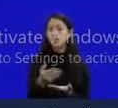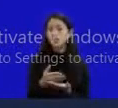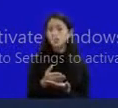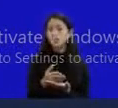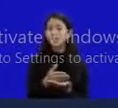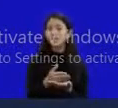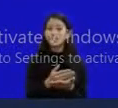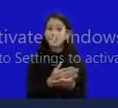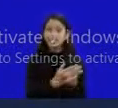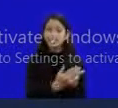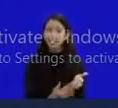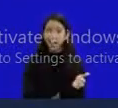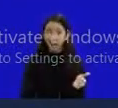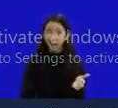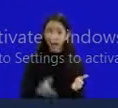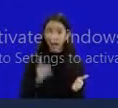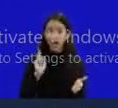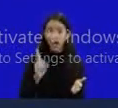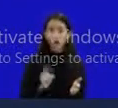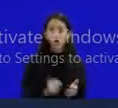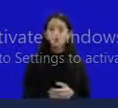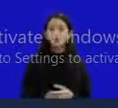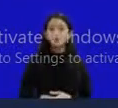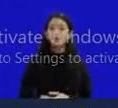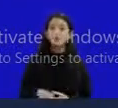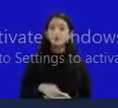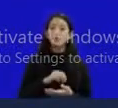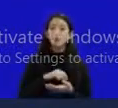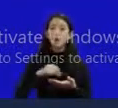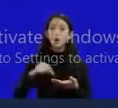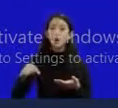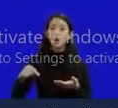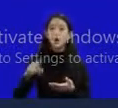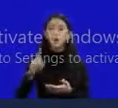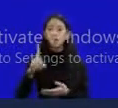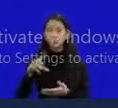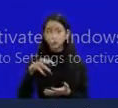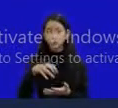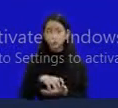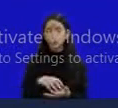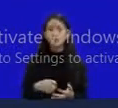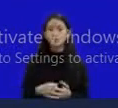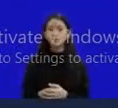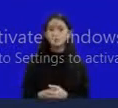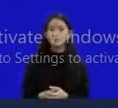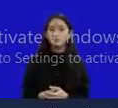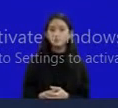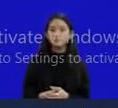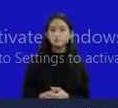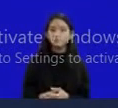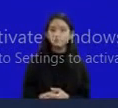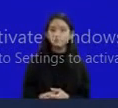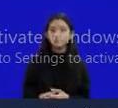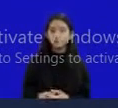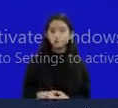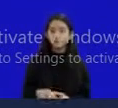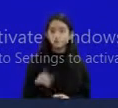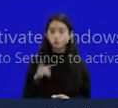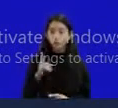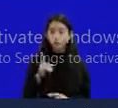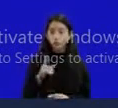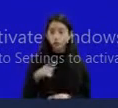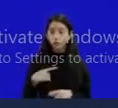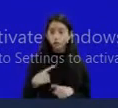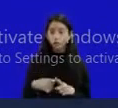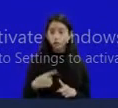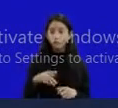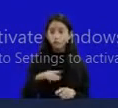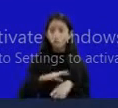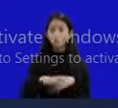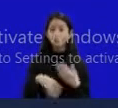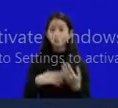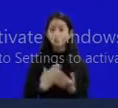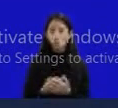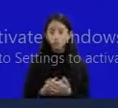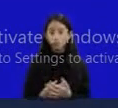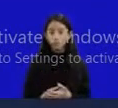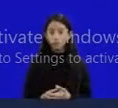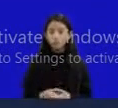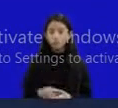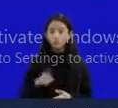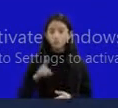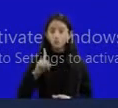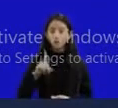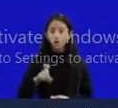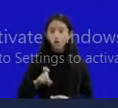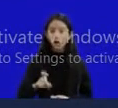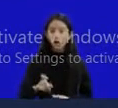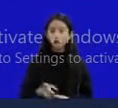anak-anak ada di sekolah di satu tempat mohon ini ditekankan sekali kepada semua kepala hingga saya mohon dibukakan